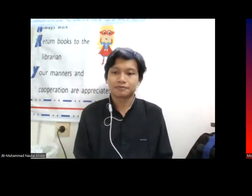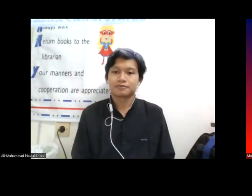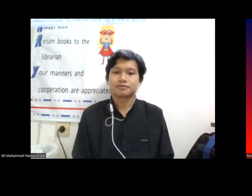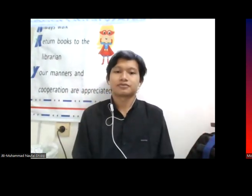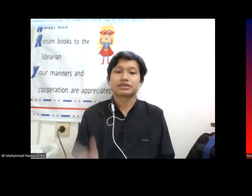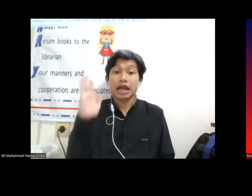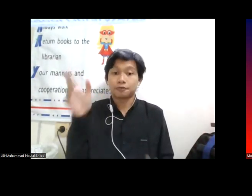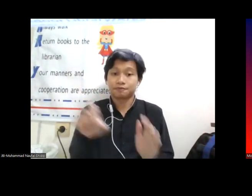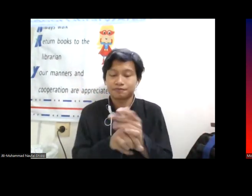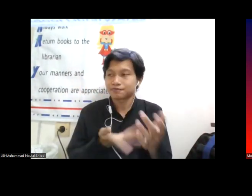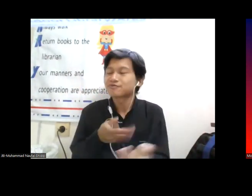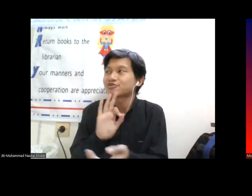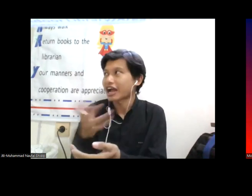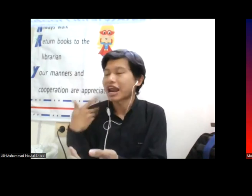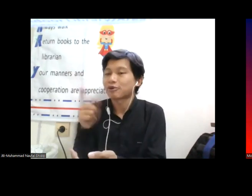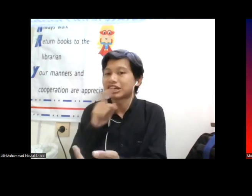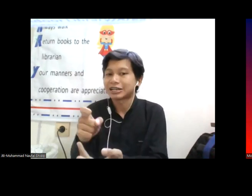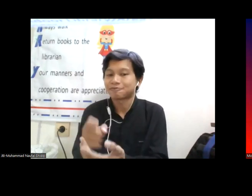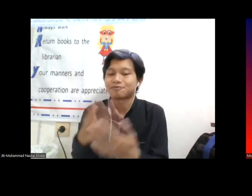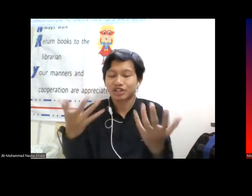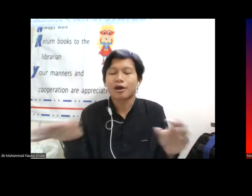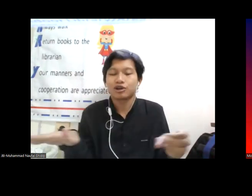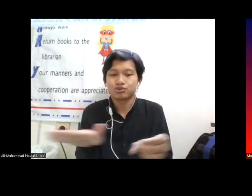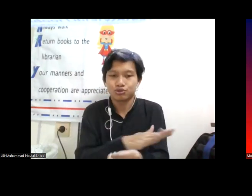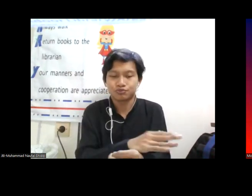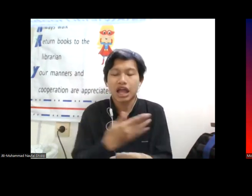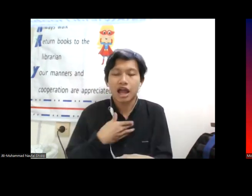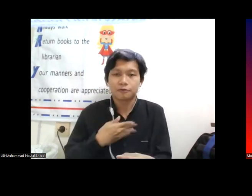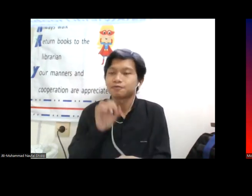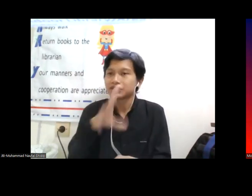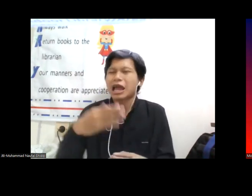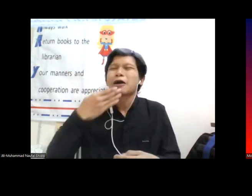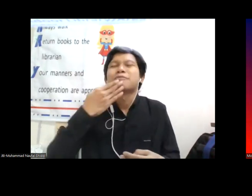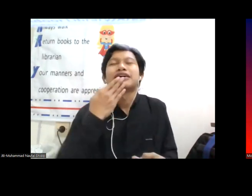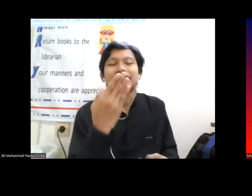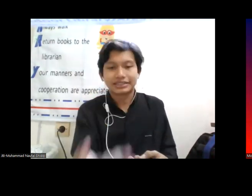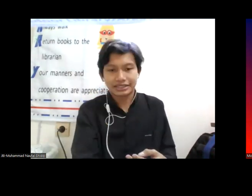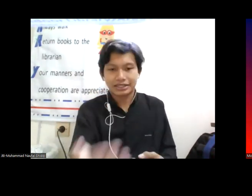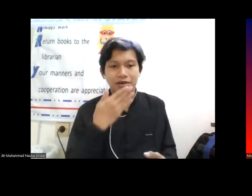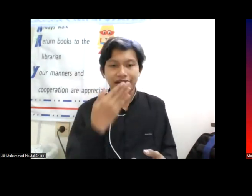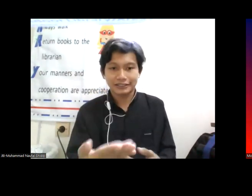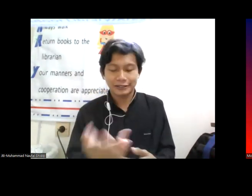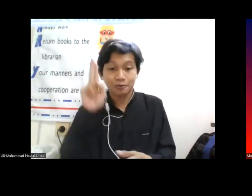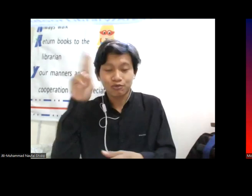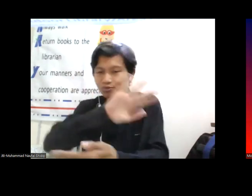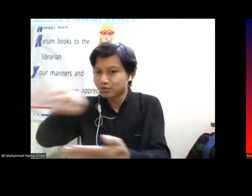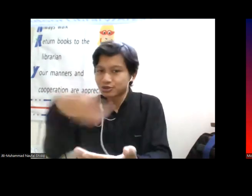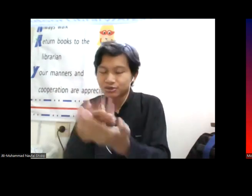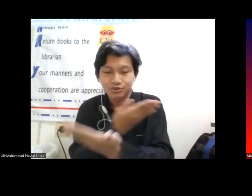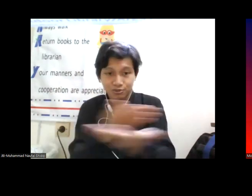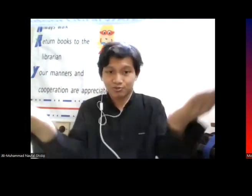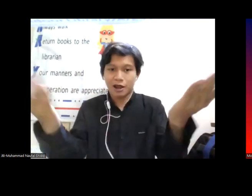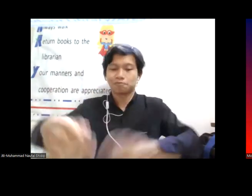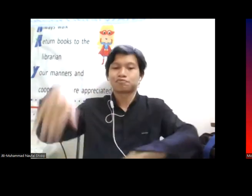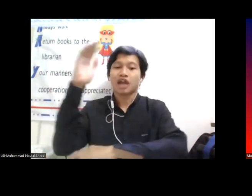apabila sudah tidak ada yang ditanyakan apabila dirasa cukup kami ucapkan terima kasih kepada Kak Habib dan juga